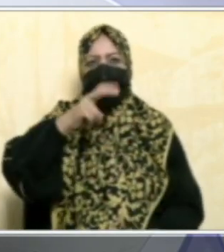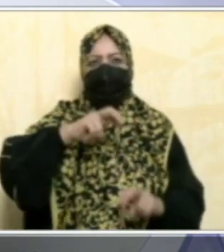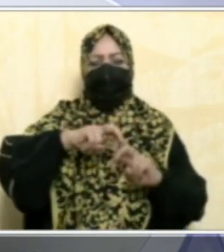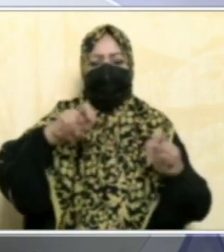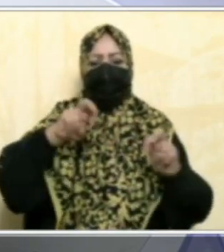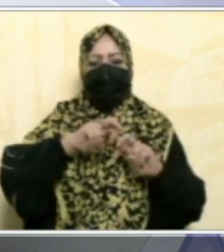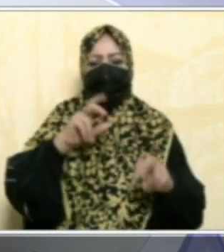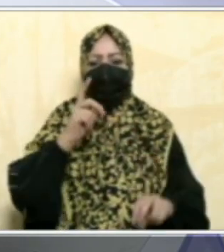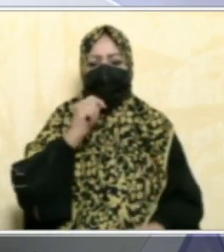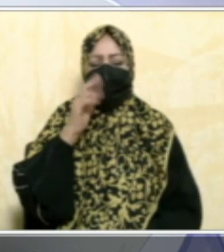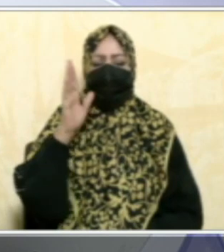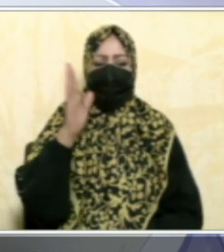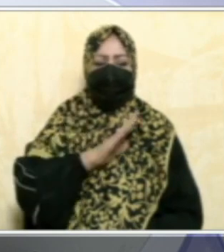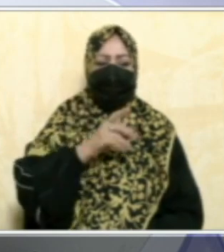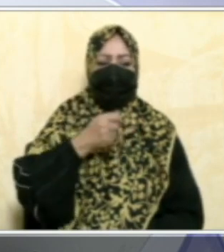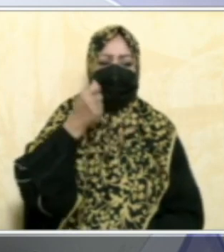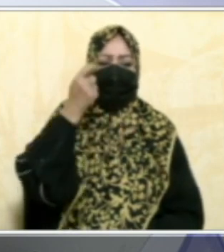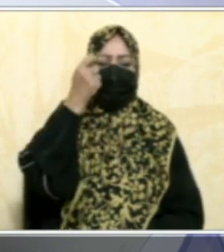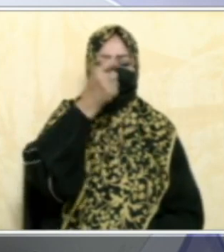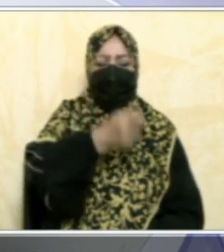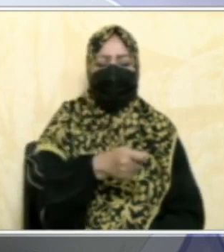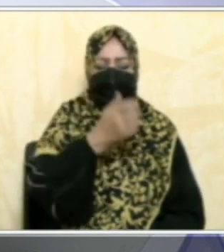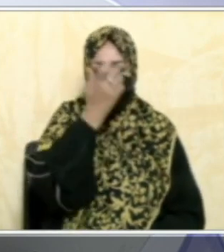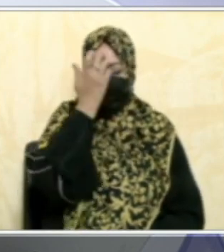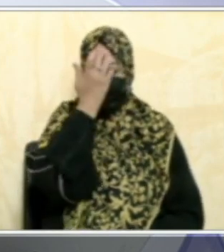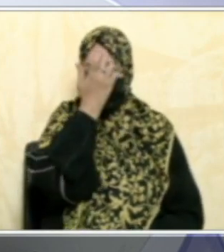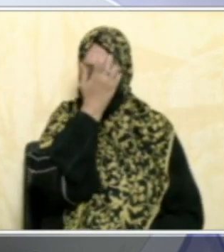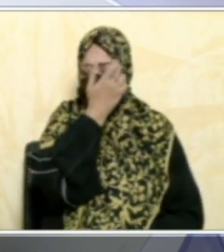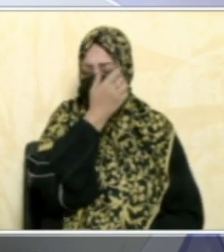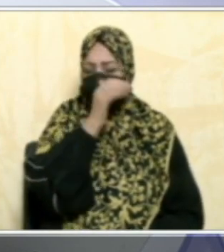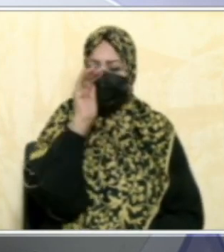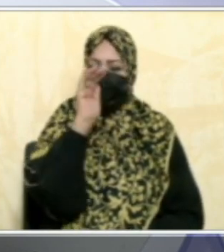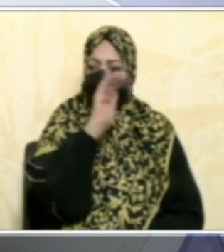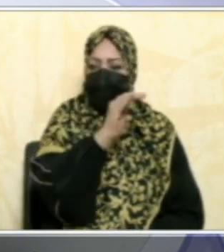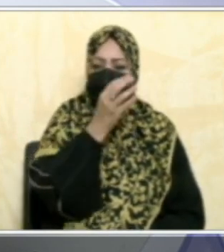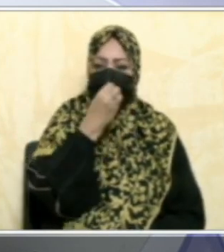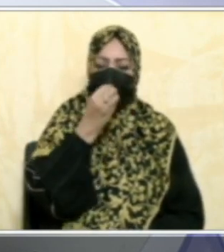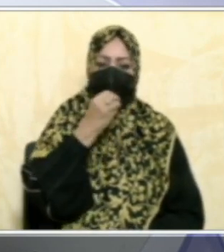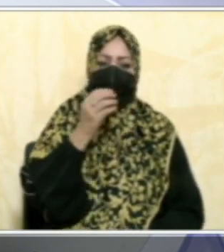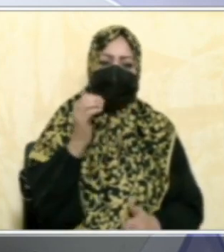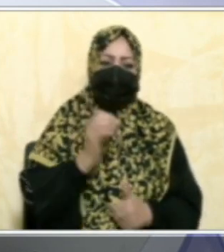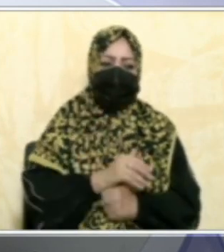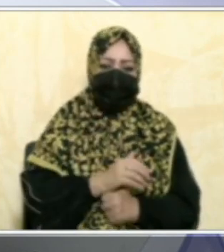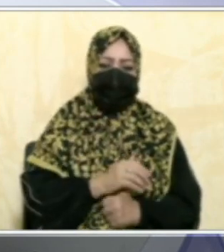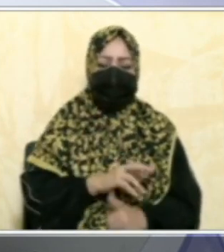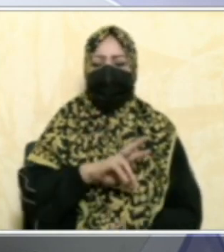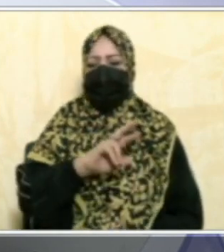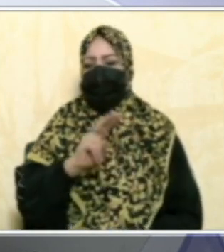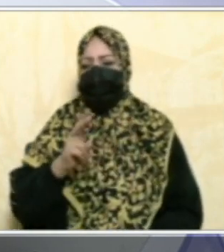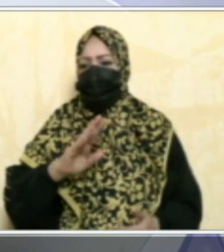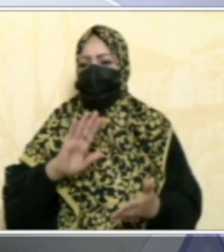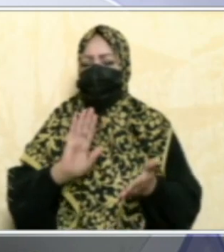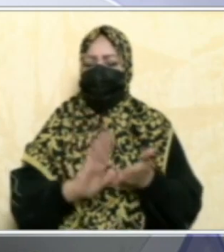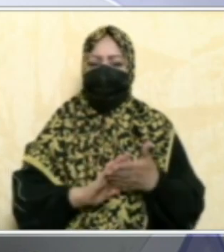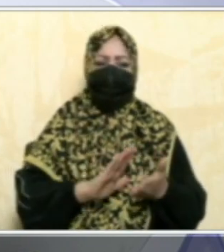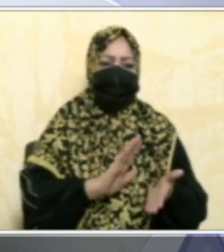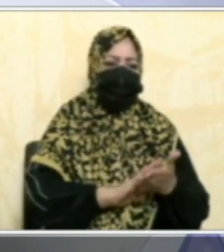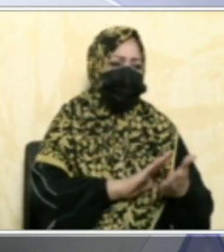فيعني أطعميه، ولا زوجي شاب يحتاج إلى زواج، ولا ديري وجه من وجوه الخير أولى وأفضل.